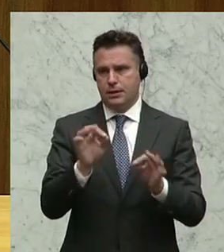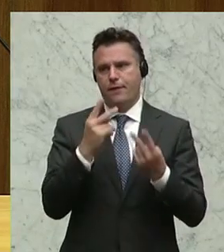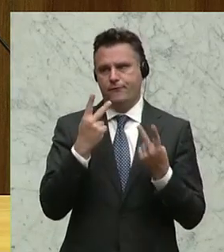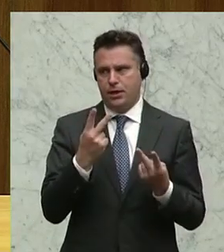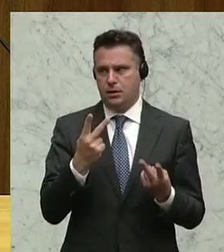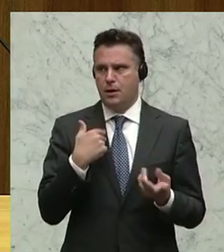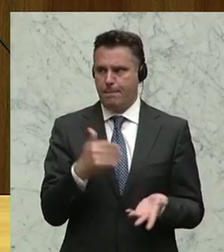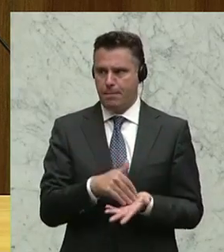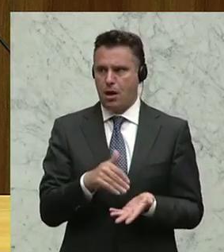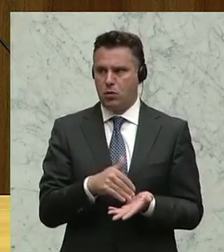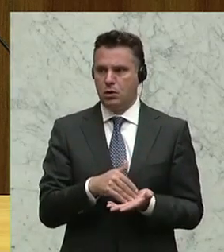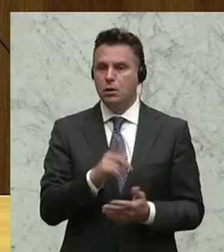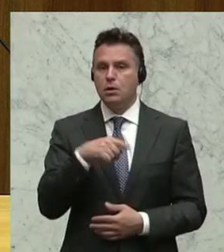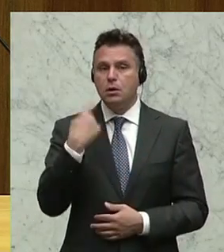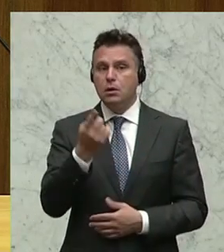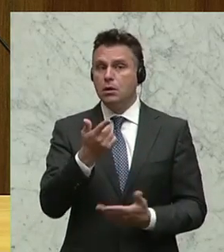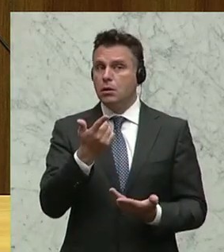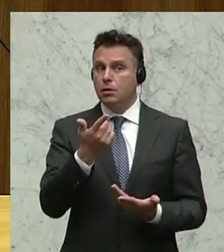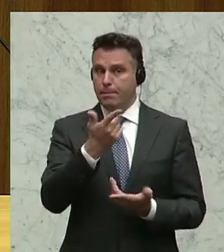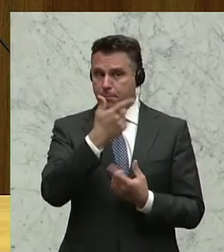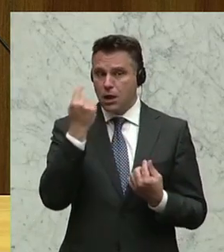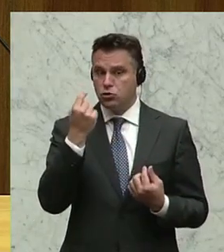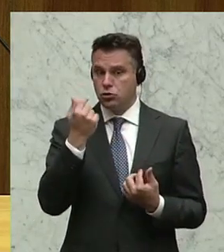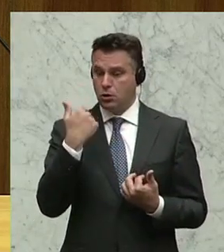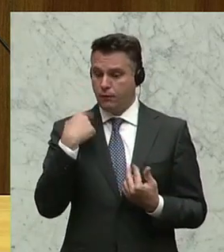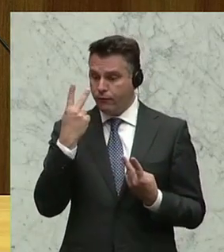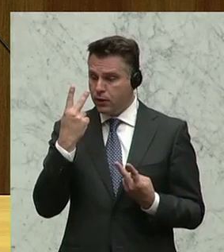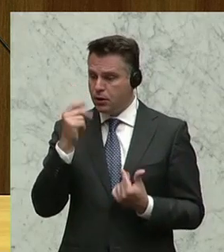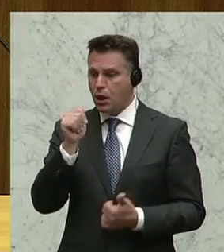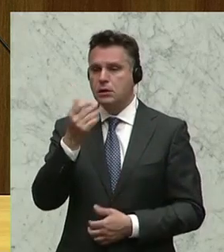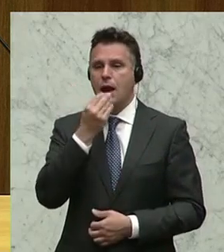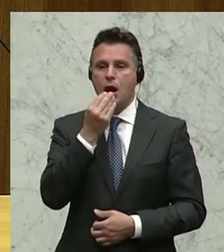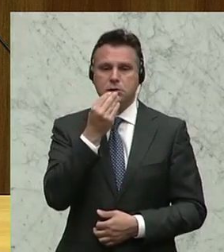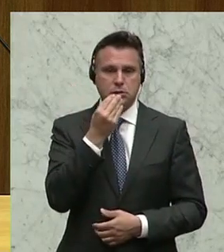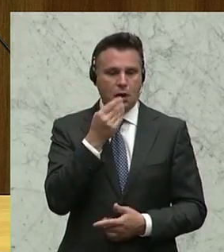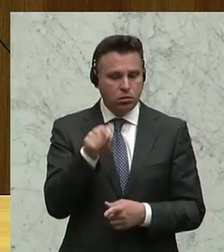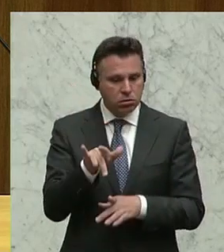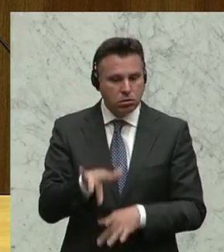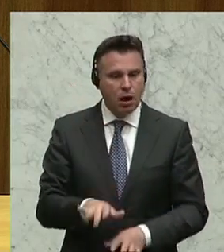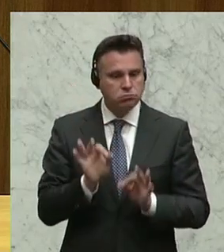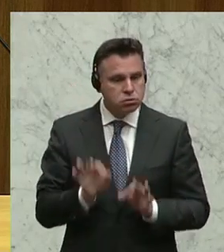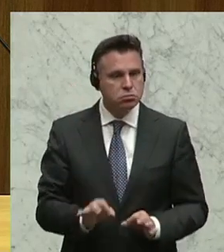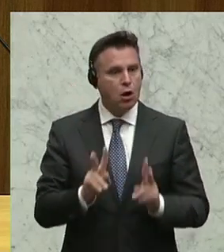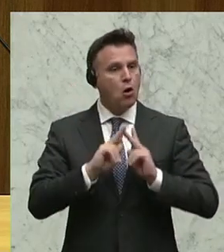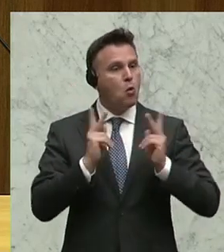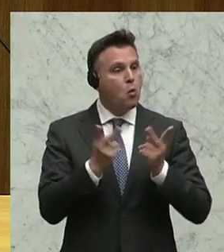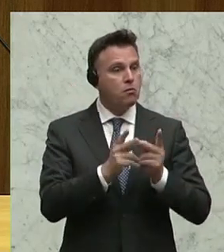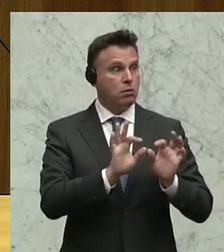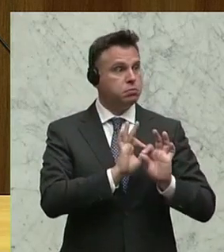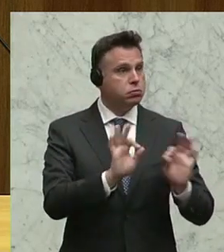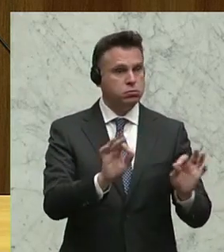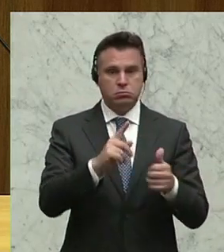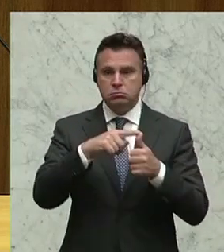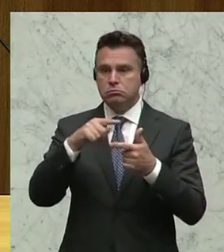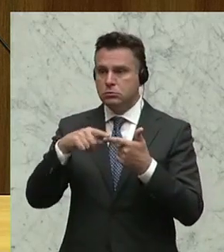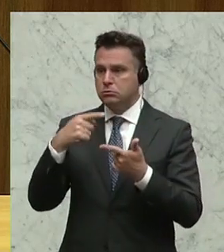ist. Denn was bekümmert die Menschen? Sie sorgen sich um die Nahrungsmittelsicherheit, sie sorgen sich um gesunde Umwelt. Sie sorgen sich